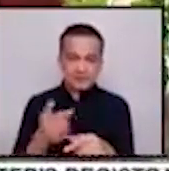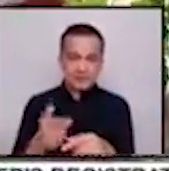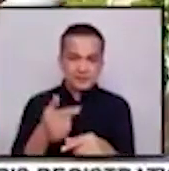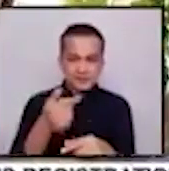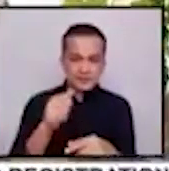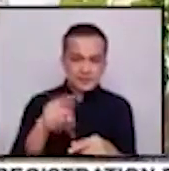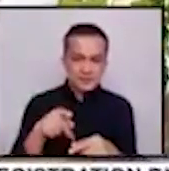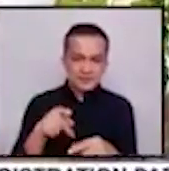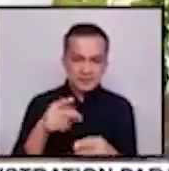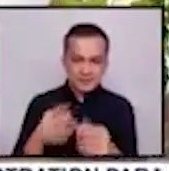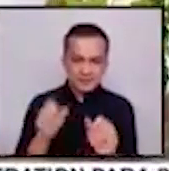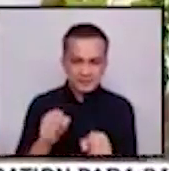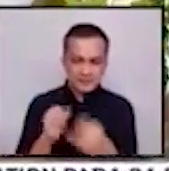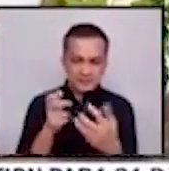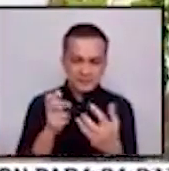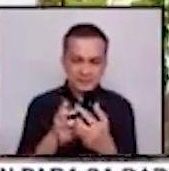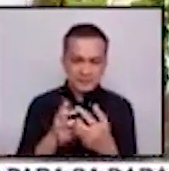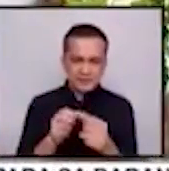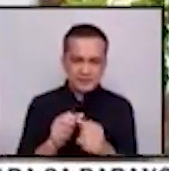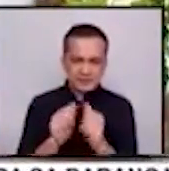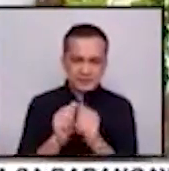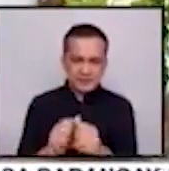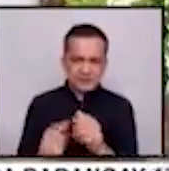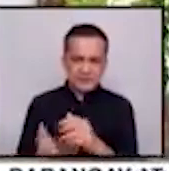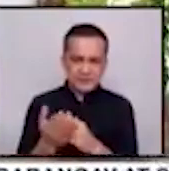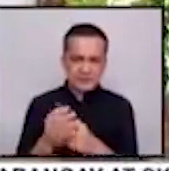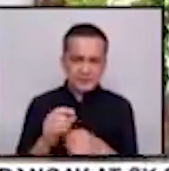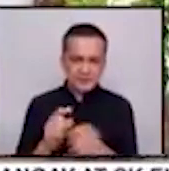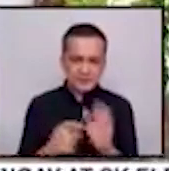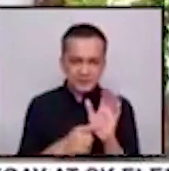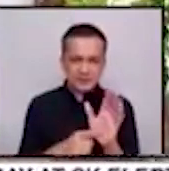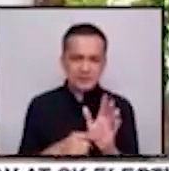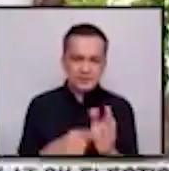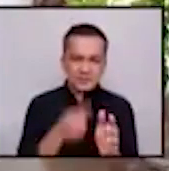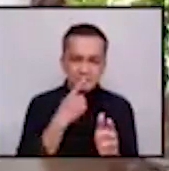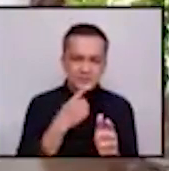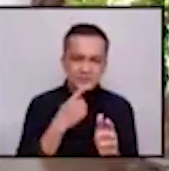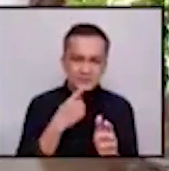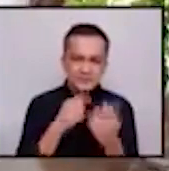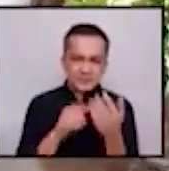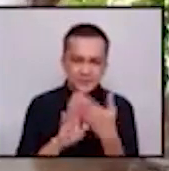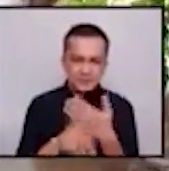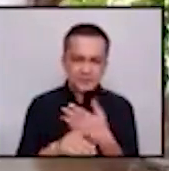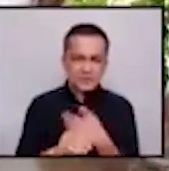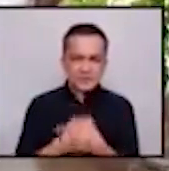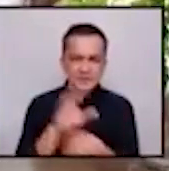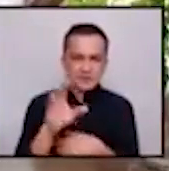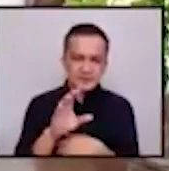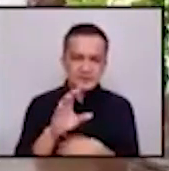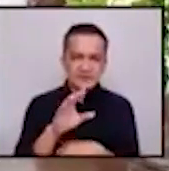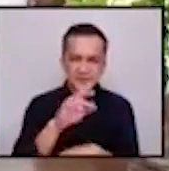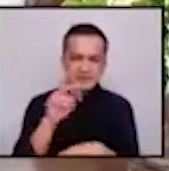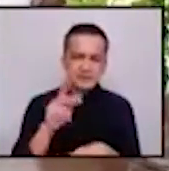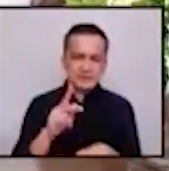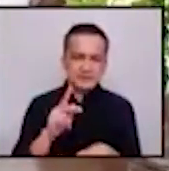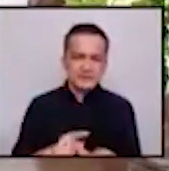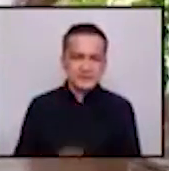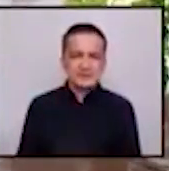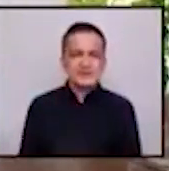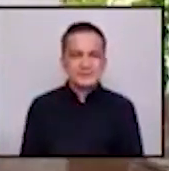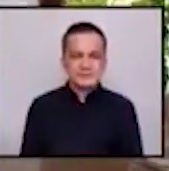siya maging kasama natin sa morning show. Para pwede mo sabihin, magbabalik pa ang morning show ng Bayan, Rise and Shine, Pilipinas.